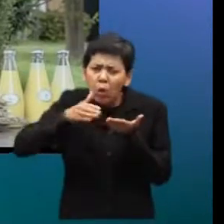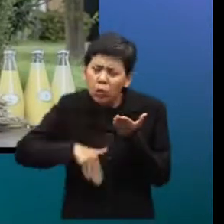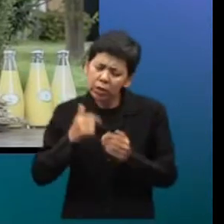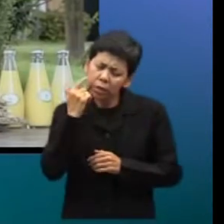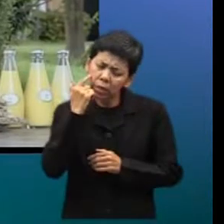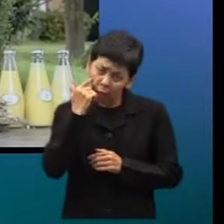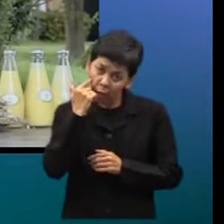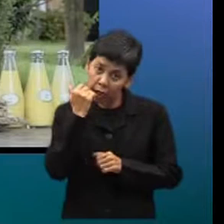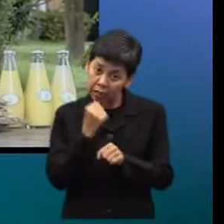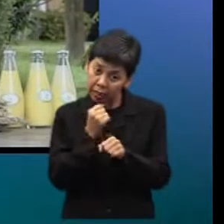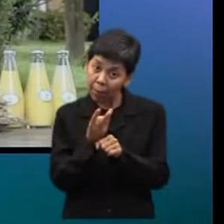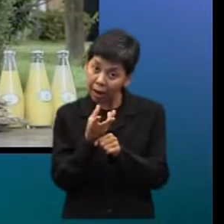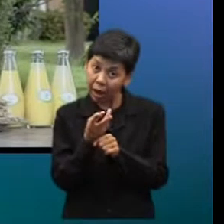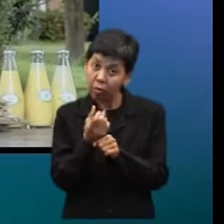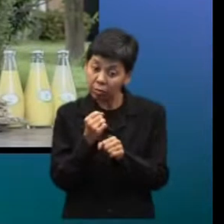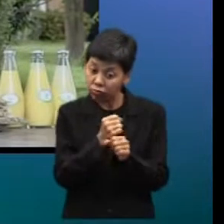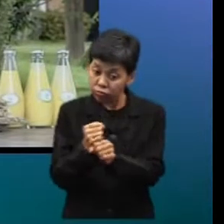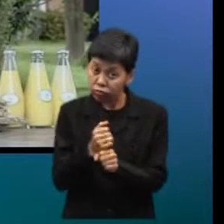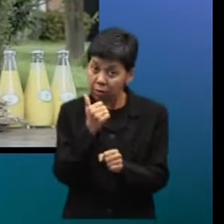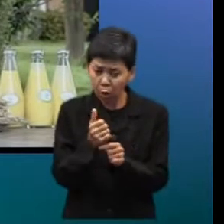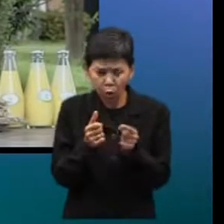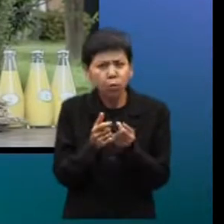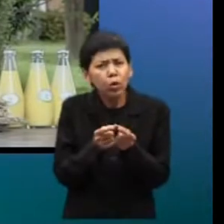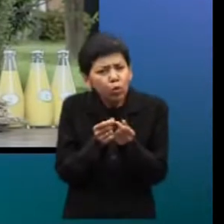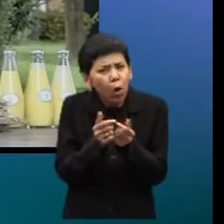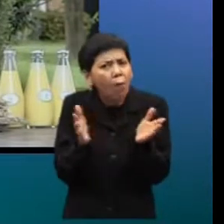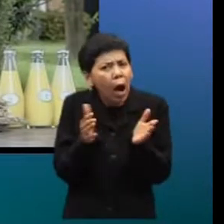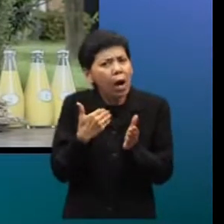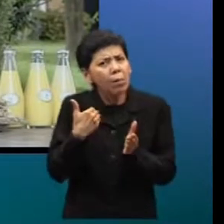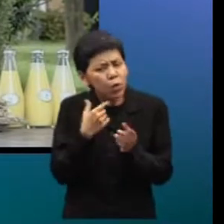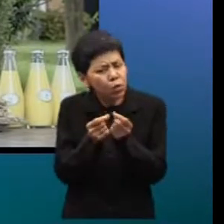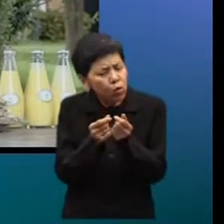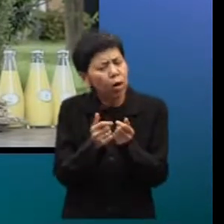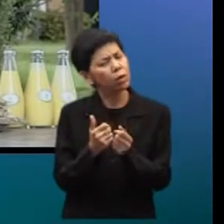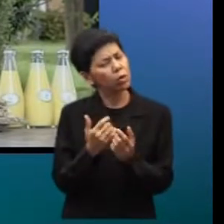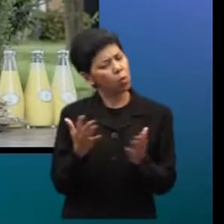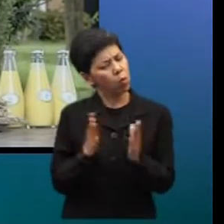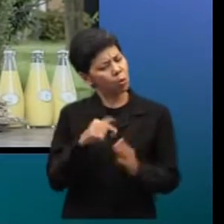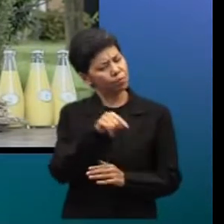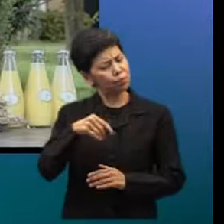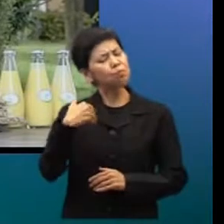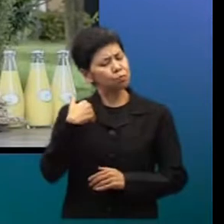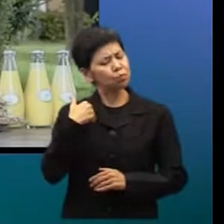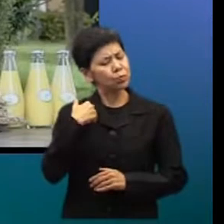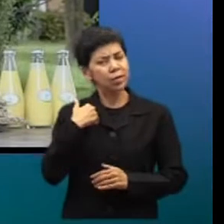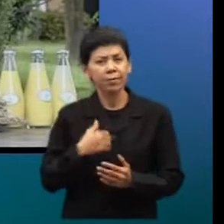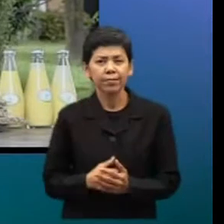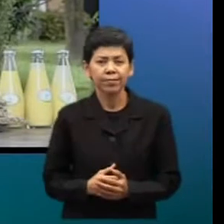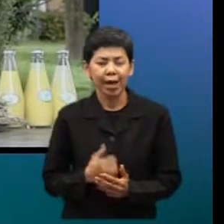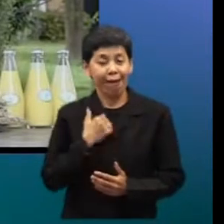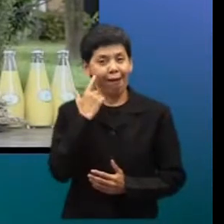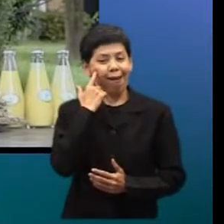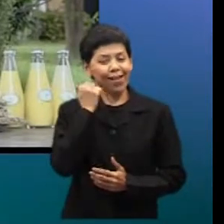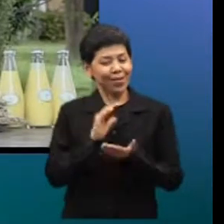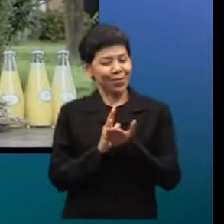ราก็เอามาทำเป็นข้าวเม่าเสียในเมื่อถั่วเราก็มีเยอะอยู่แล้ววัตถุดิบทางการเกษตรนี่ค่อนข้างจะเยอะตรงนี้ค่ะก็เลยเอามา